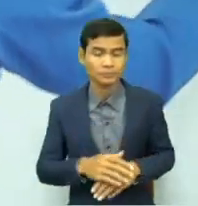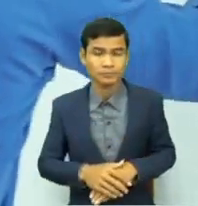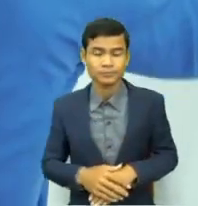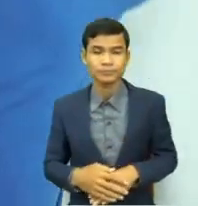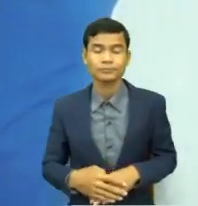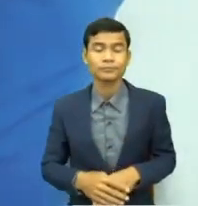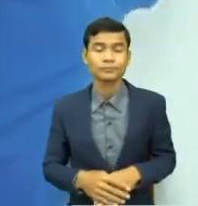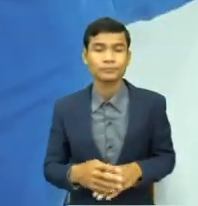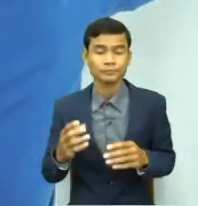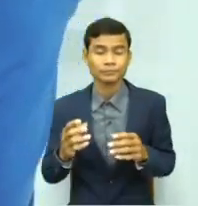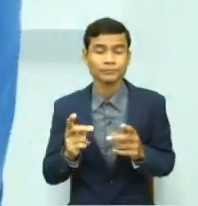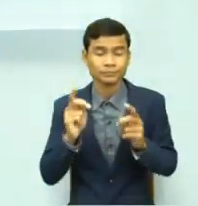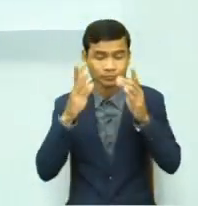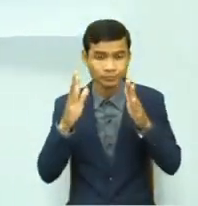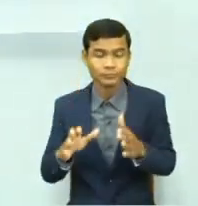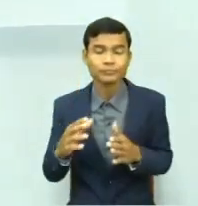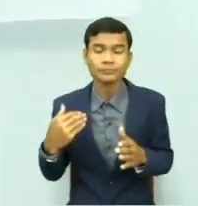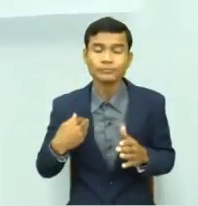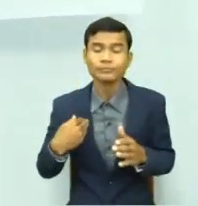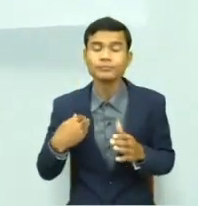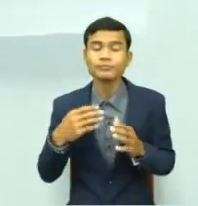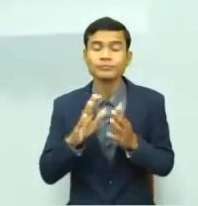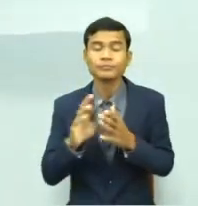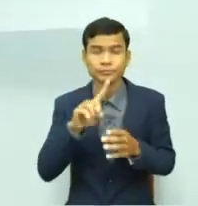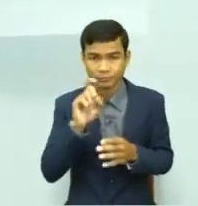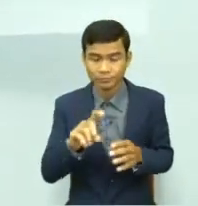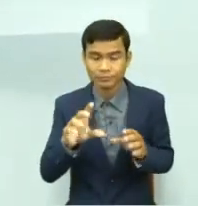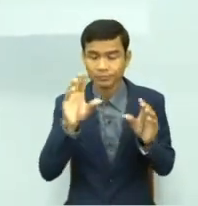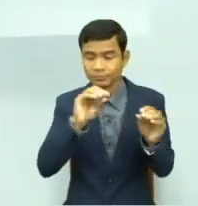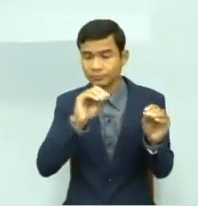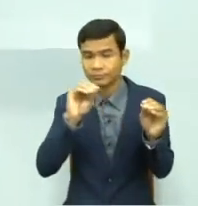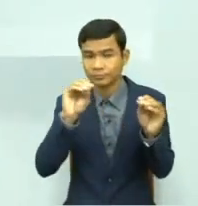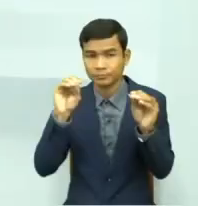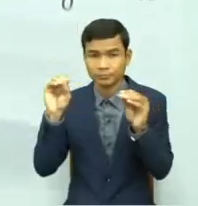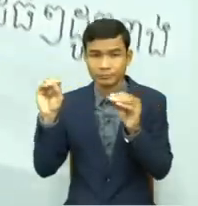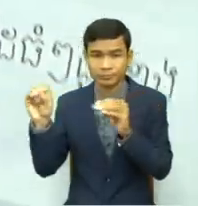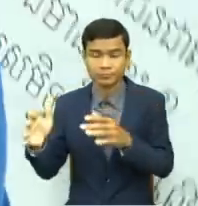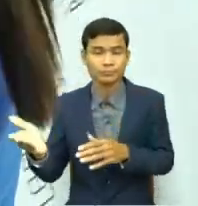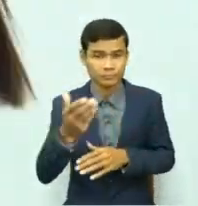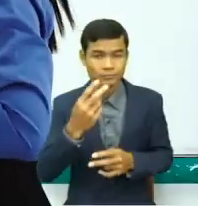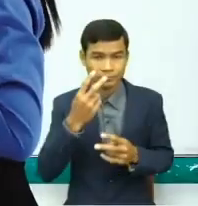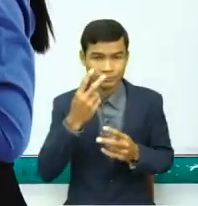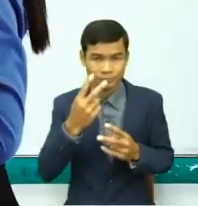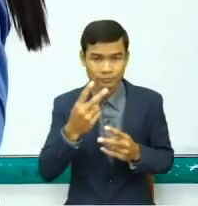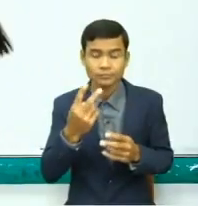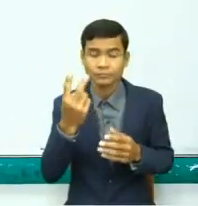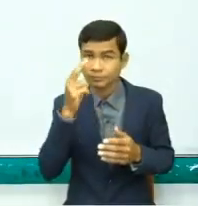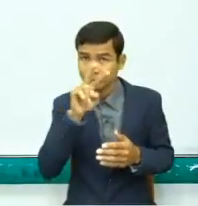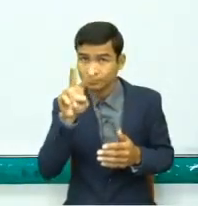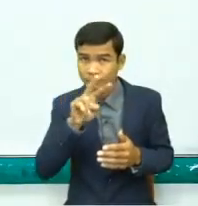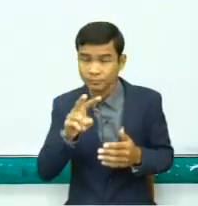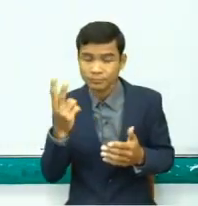chẳng chẳng nhạc rùi đọ xâm nua chánh chẳng chẳng con chăm tìm tuột tặng ác nía